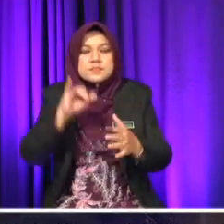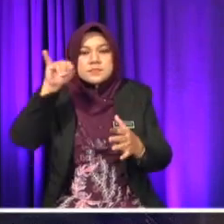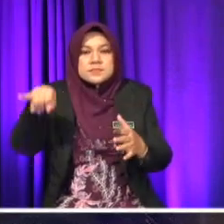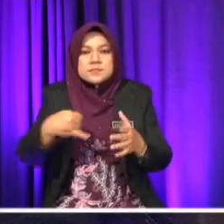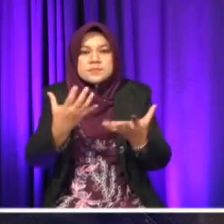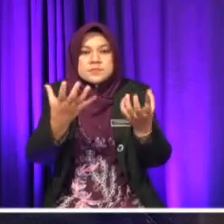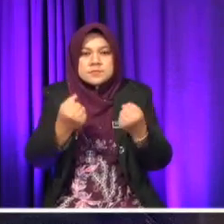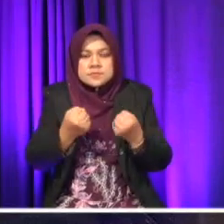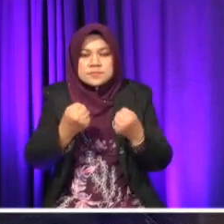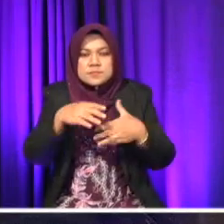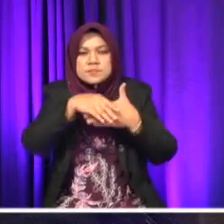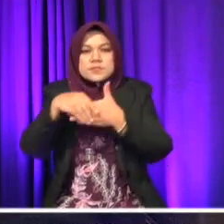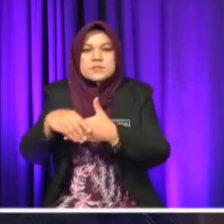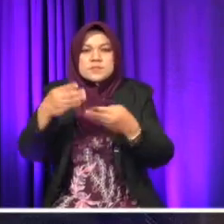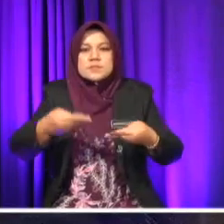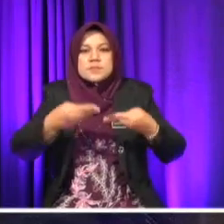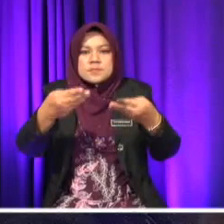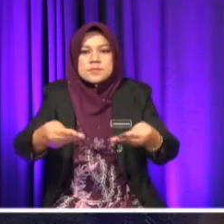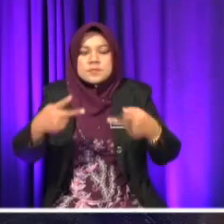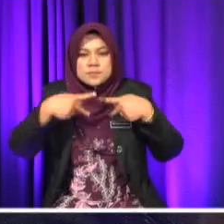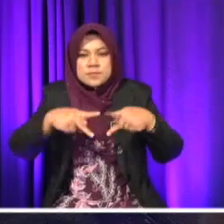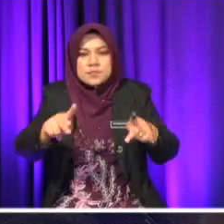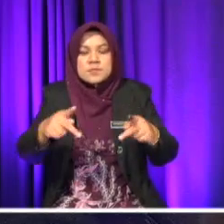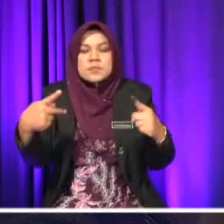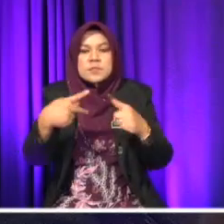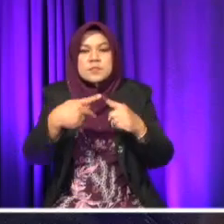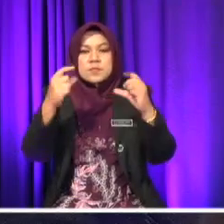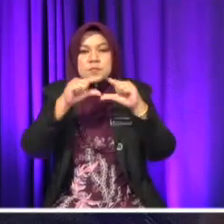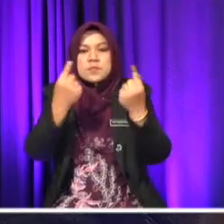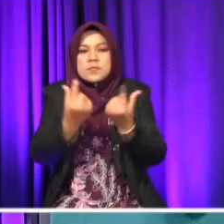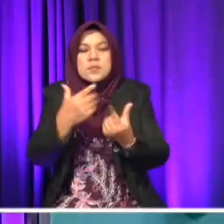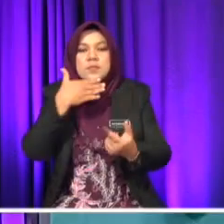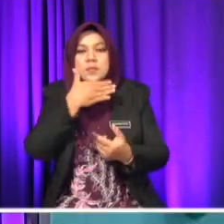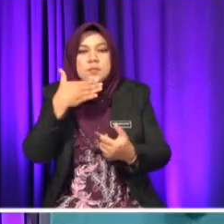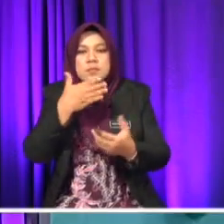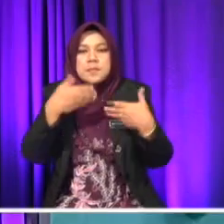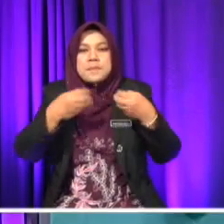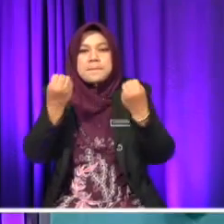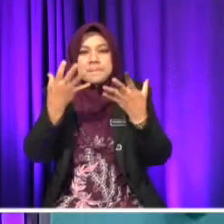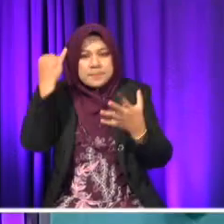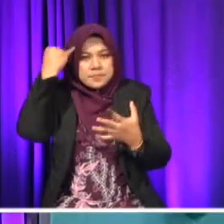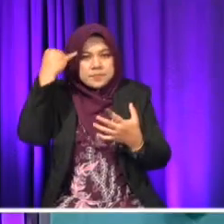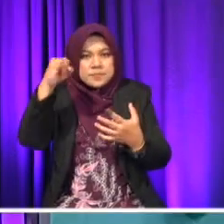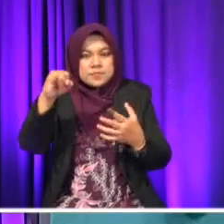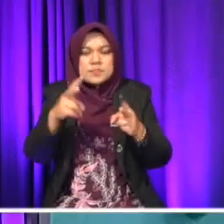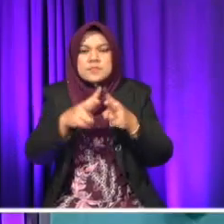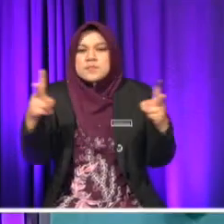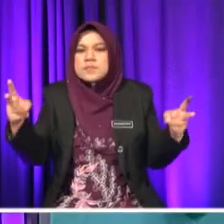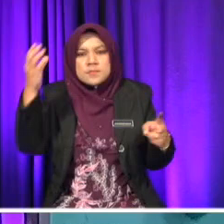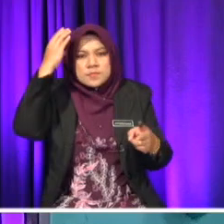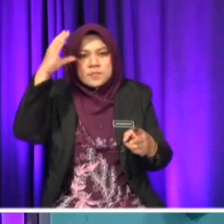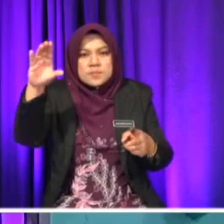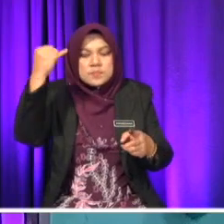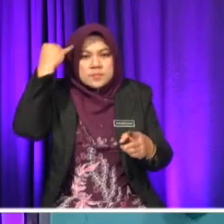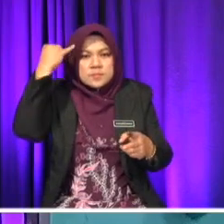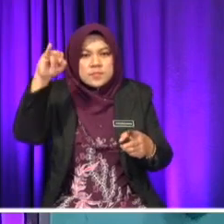pemimpin yang memberi ruang dan keluar kepada gulungan muda yang kita tahu banyak Aidil mereka sangat kritis sangat